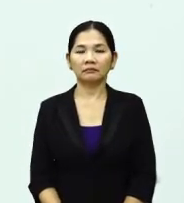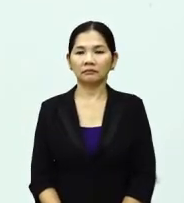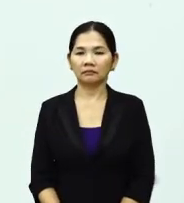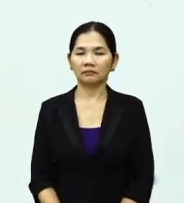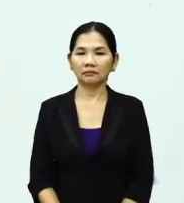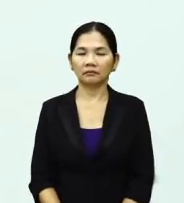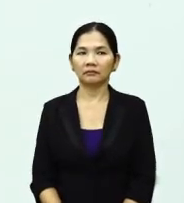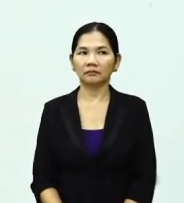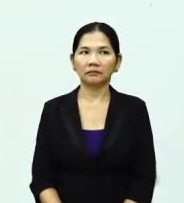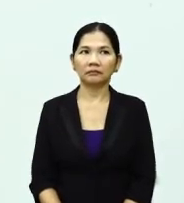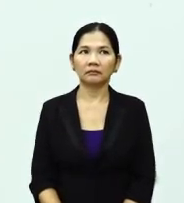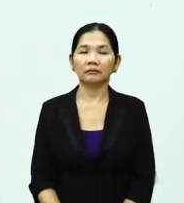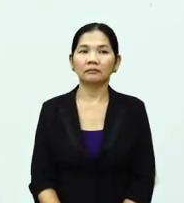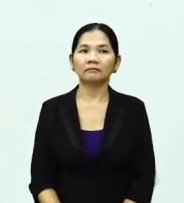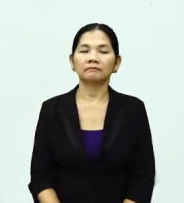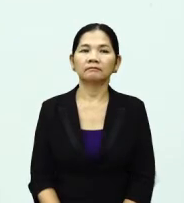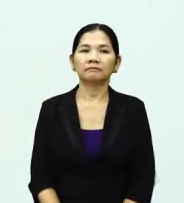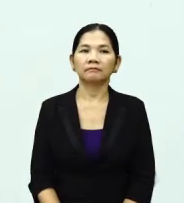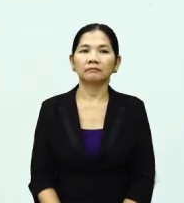Chà.